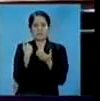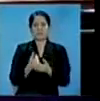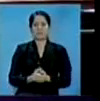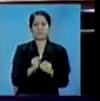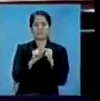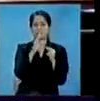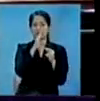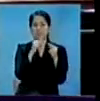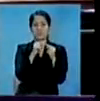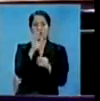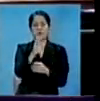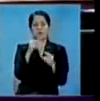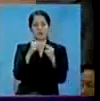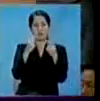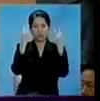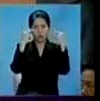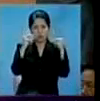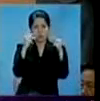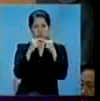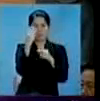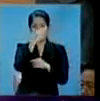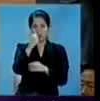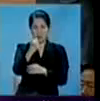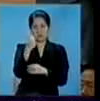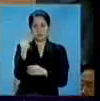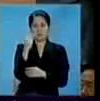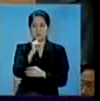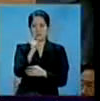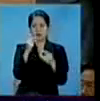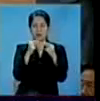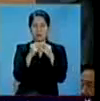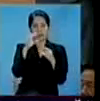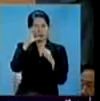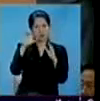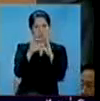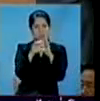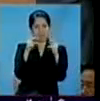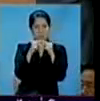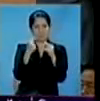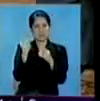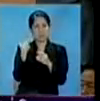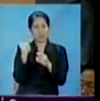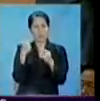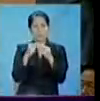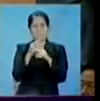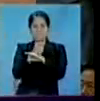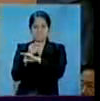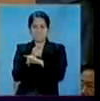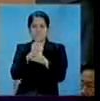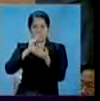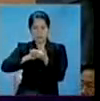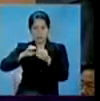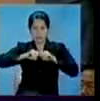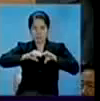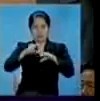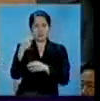แต่เวลาของนายอภิสิทธิ์เวชชาชีวะออกภาพชัดแจ๋วคมชัดทำบาปแบบนี้ความสูงจะเหลือ